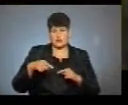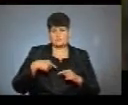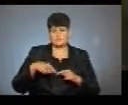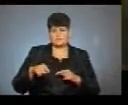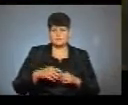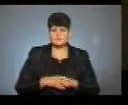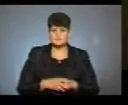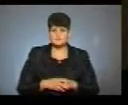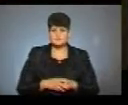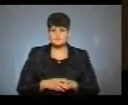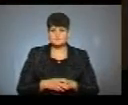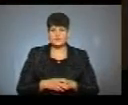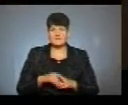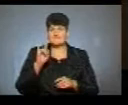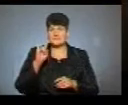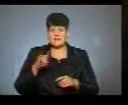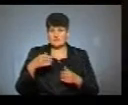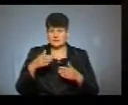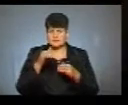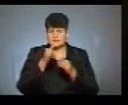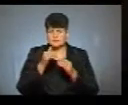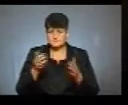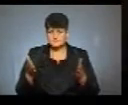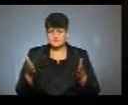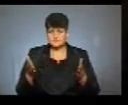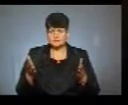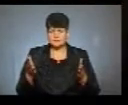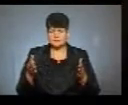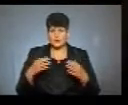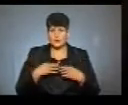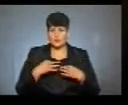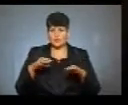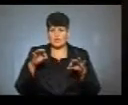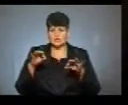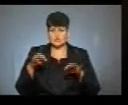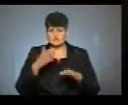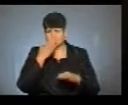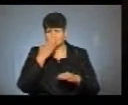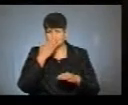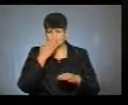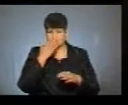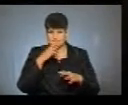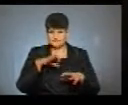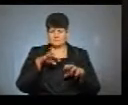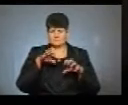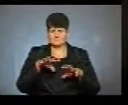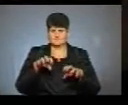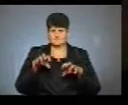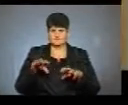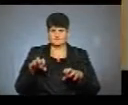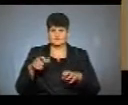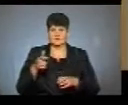покладів. Ні вікна не відкриєш, ні одежа не вся напитується цим